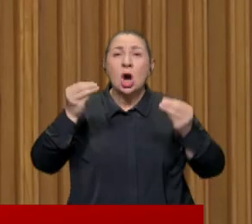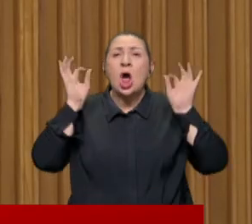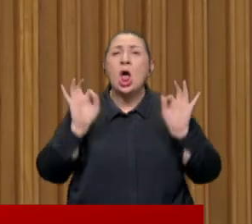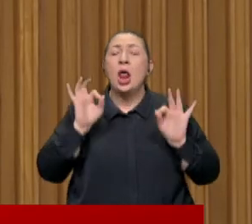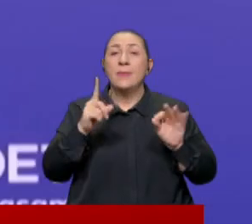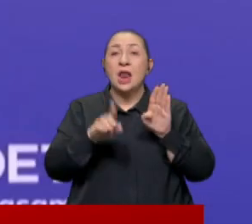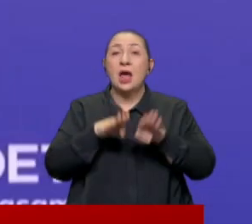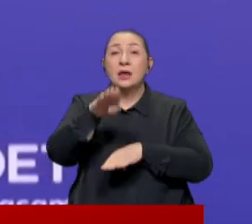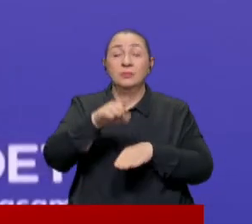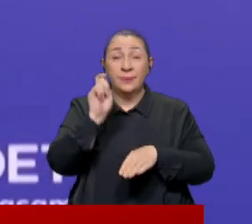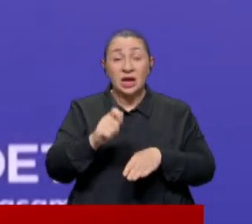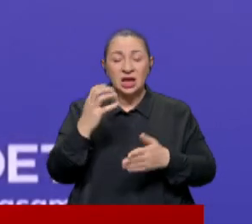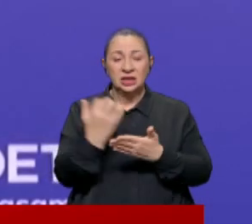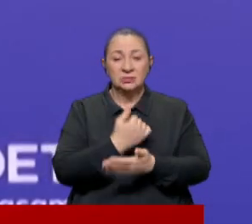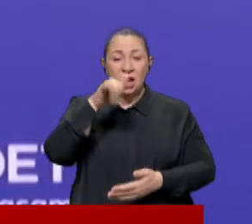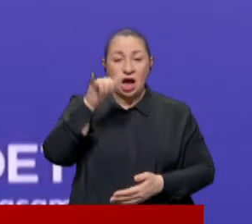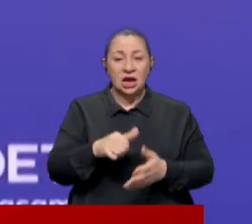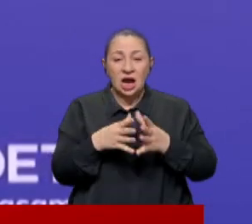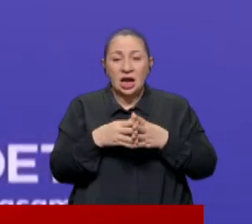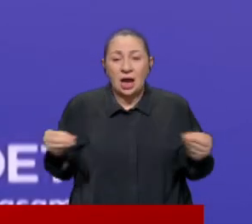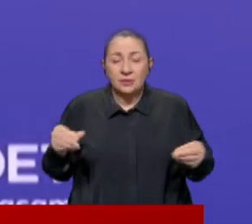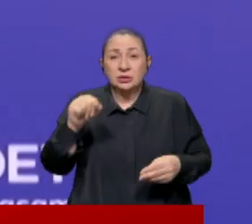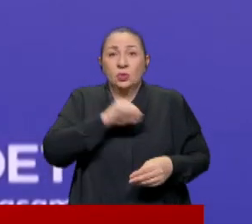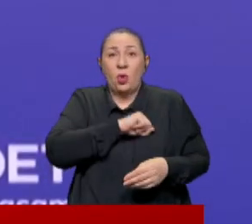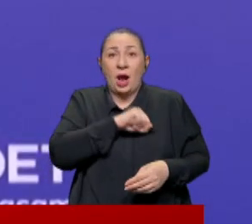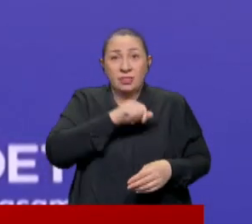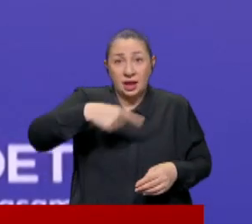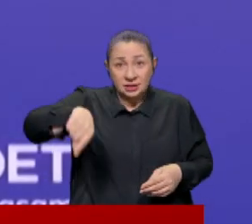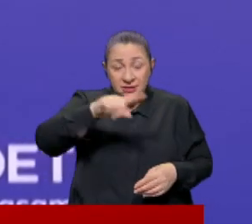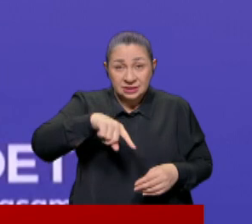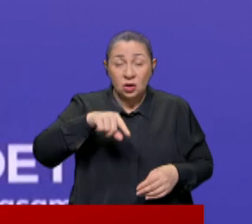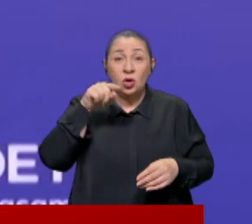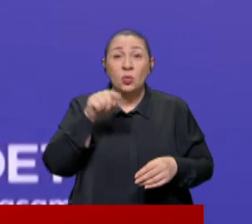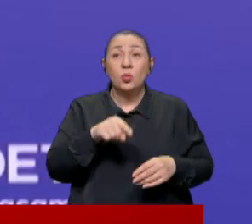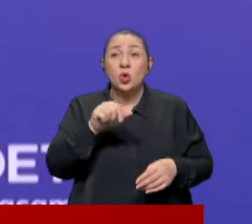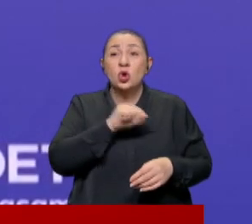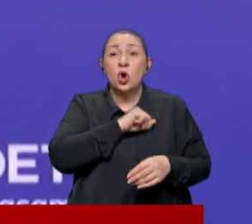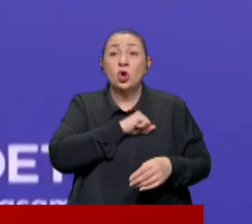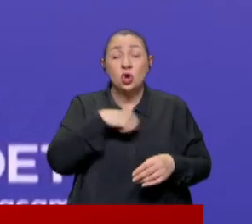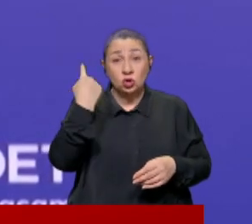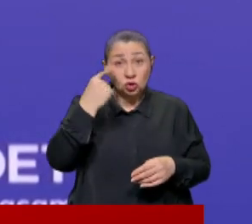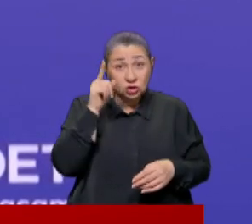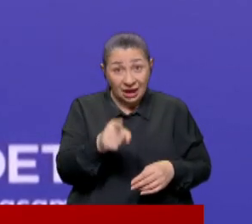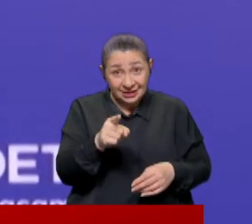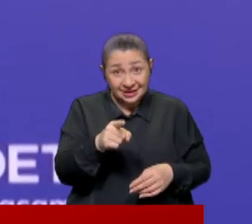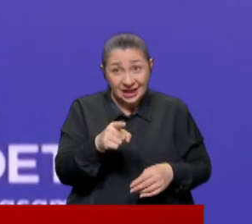bir adım attık. Kazanılmış haklarını kaybetmekten korkanların bu korkuları